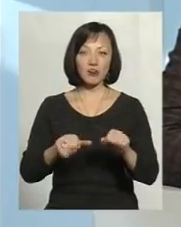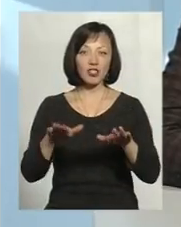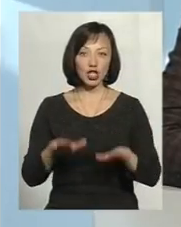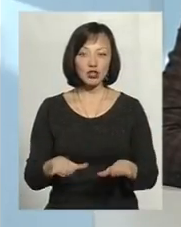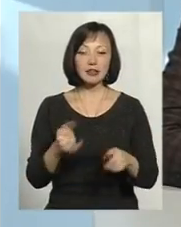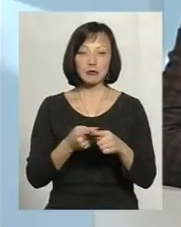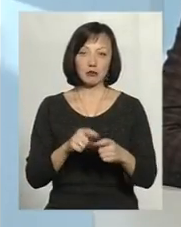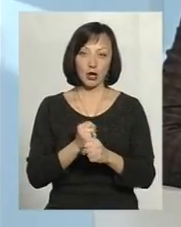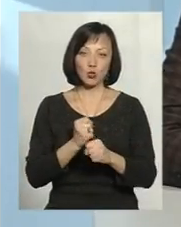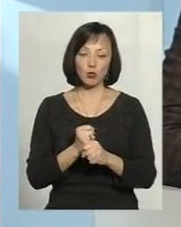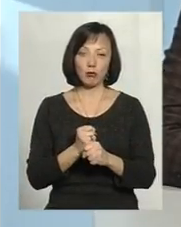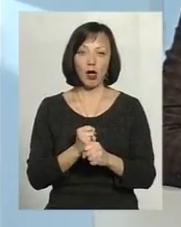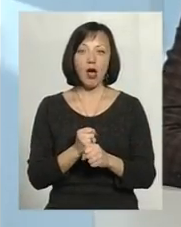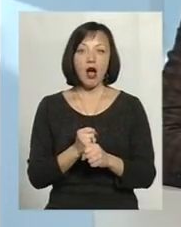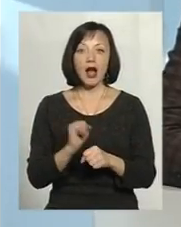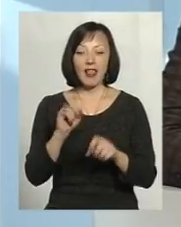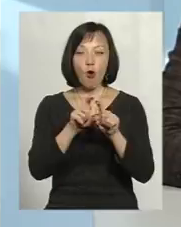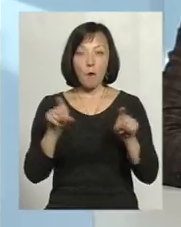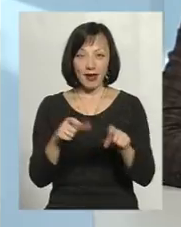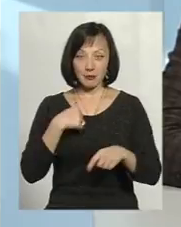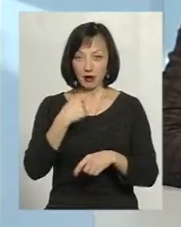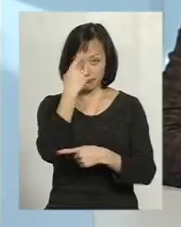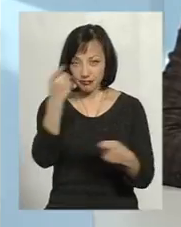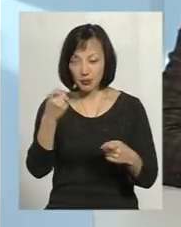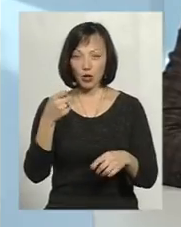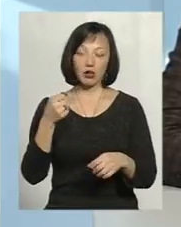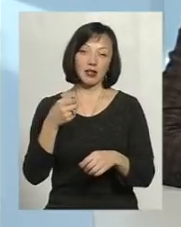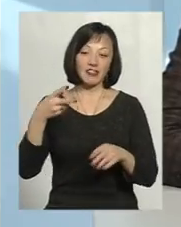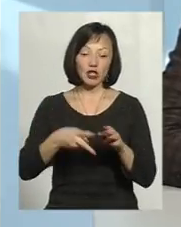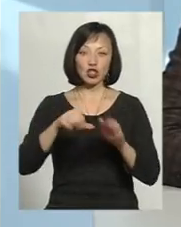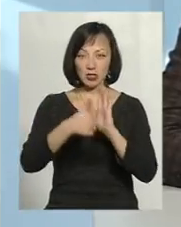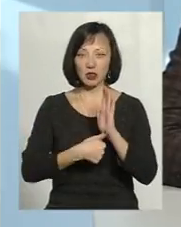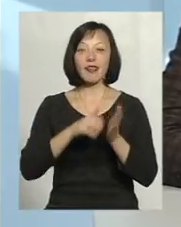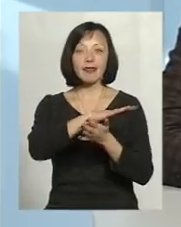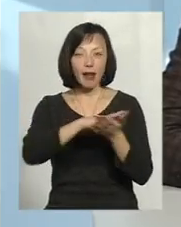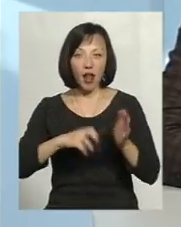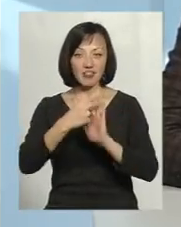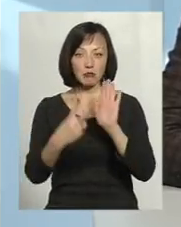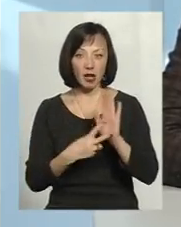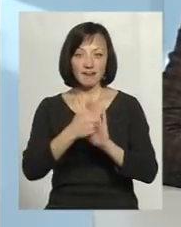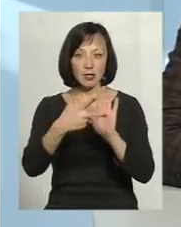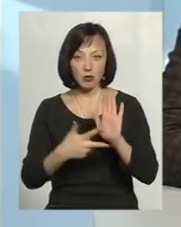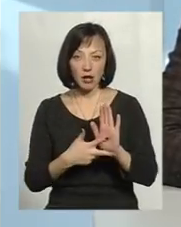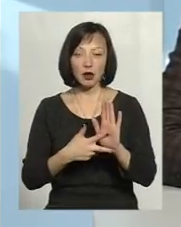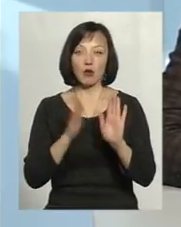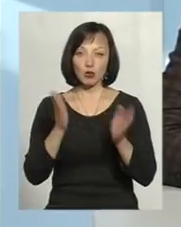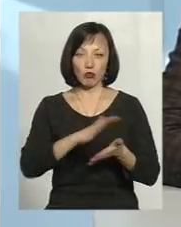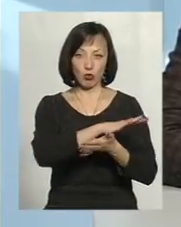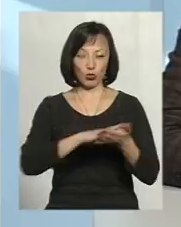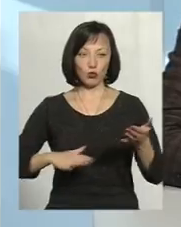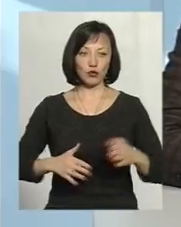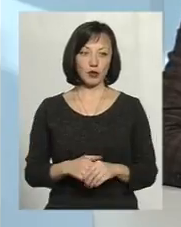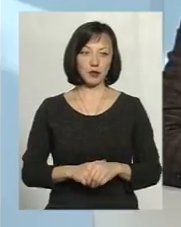вирішувати, і над нею працюємо. Тобто навіть ті об'єкти, які я назвав, це робота 2016 року. Далі, 2017-2018, вона буде